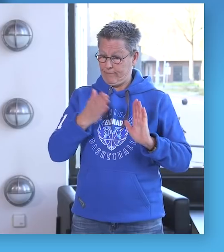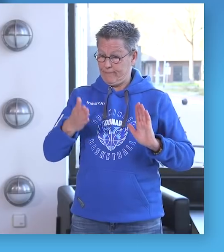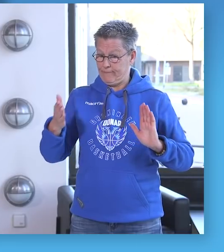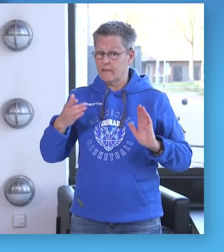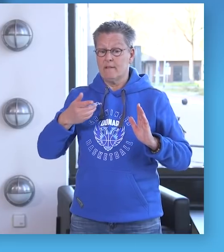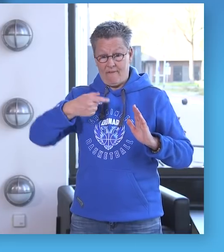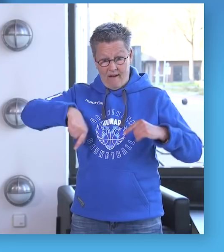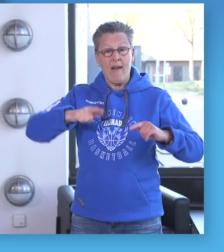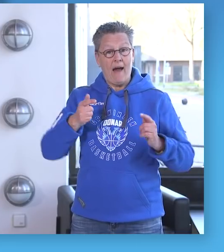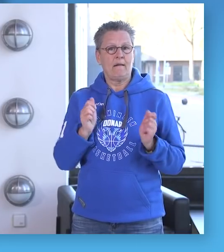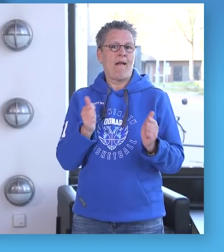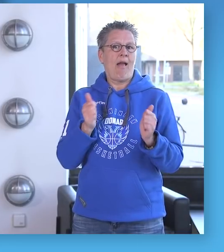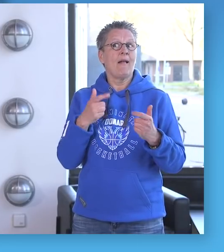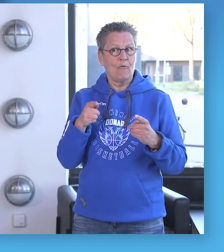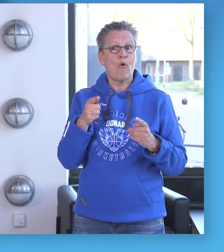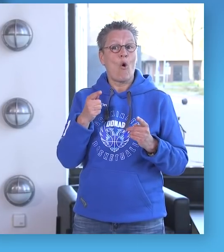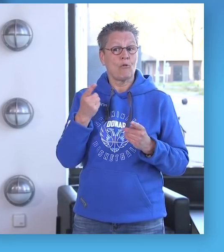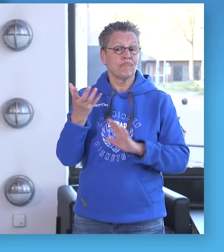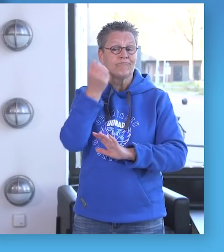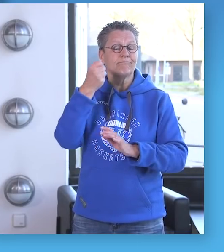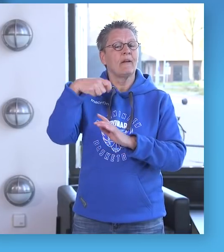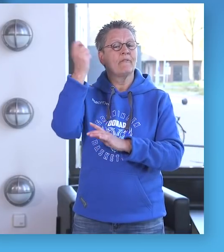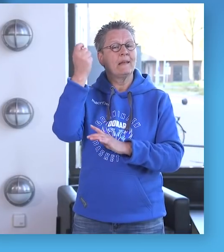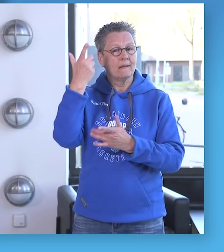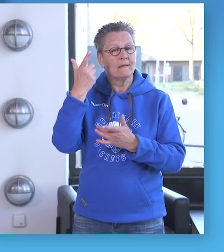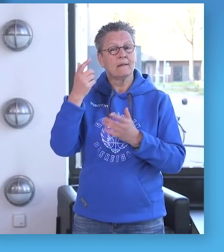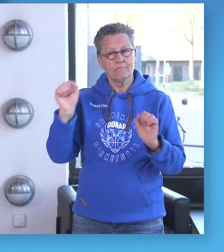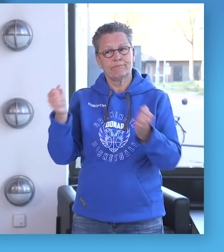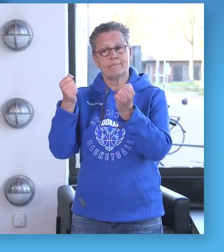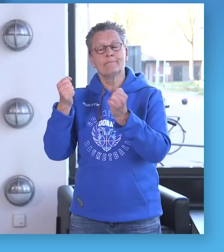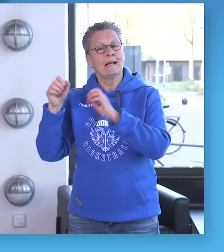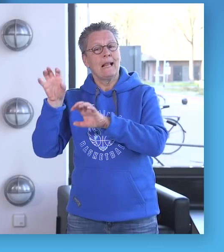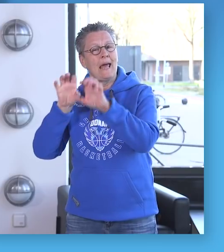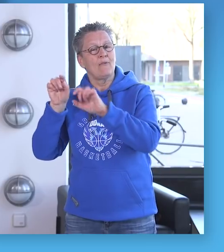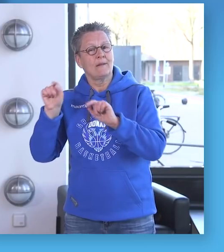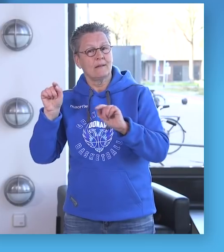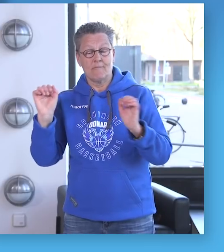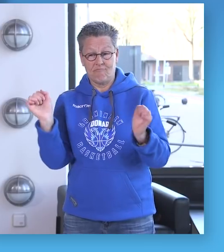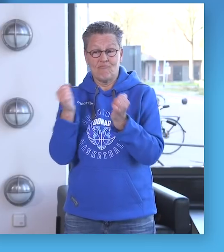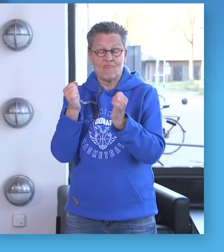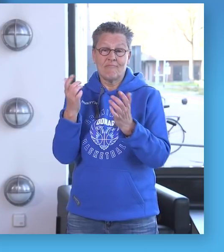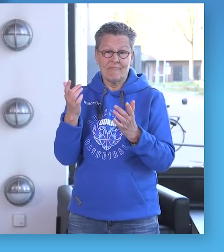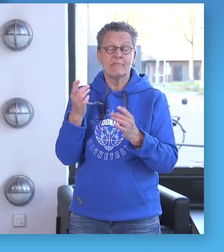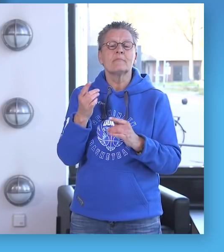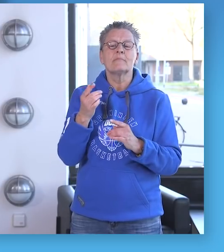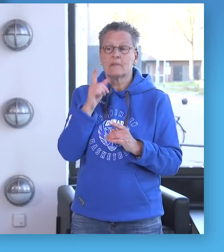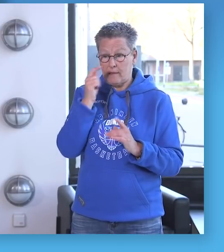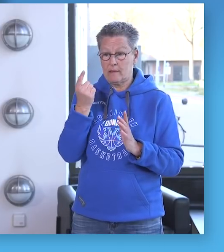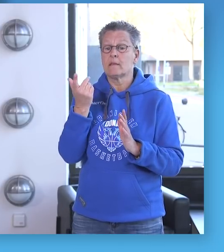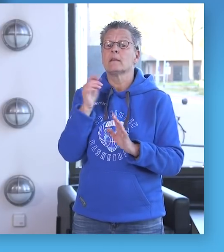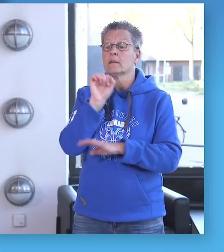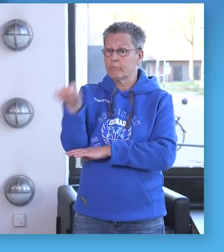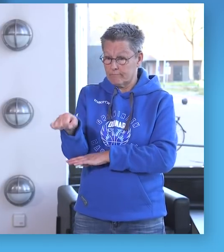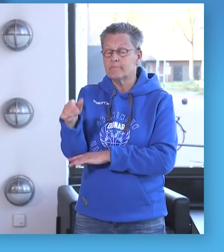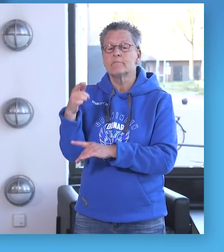favoriet waren om die cup ook te winnen tegen Leeuwarden. En dat was belangrijk om ons te garanderen van een Europees